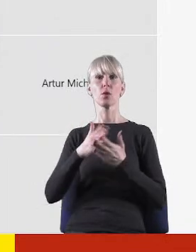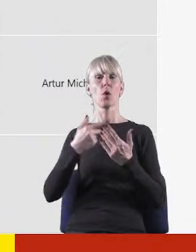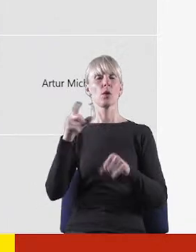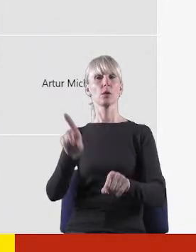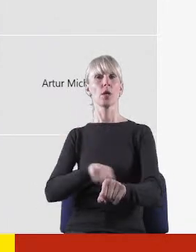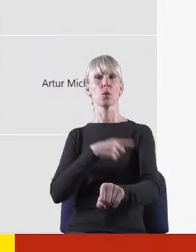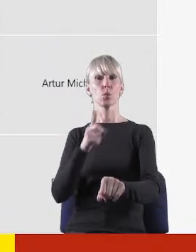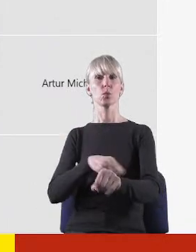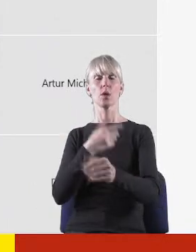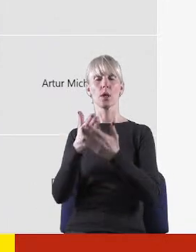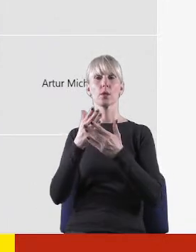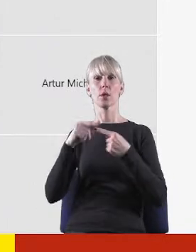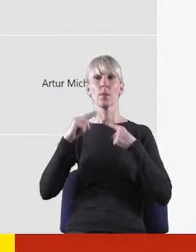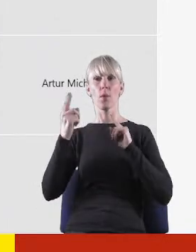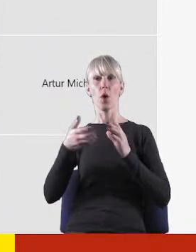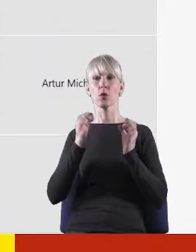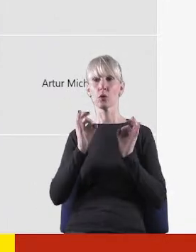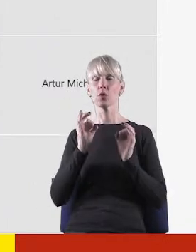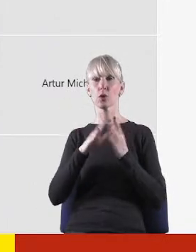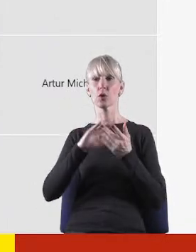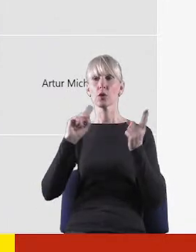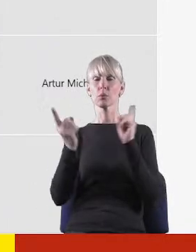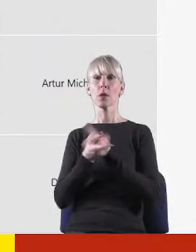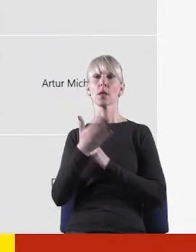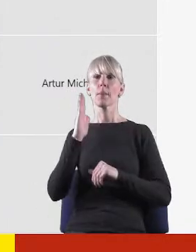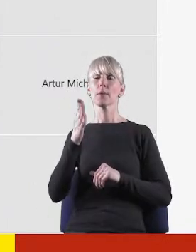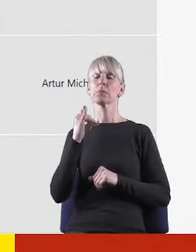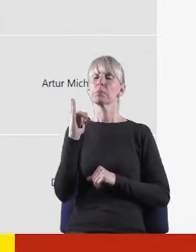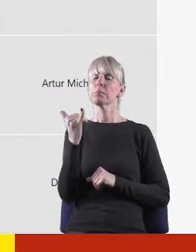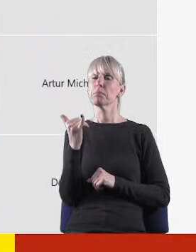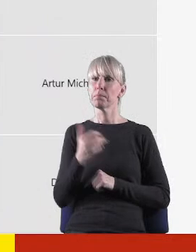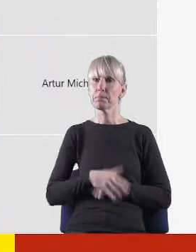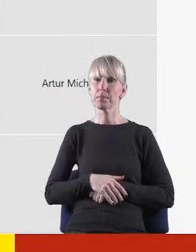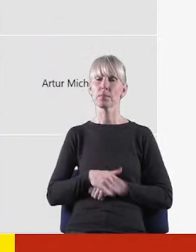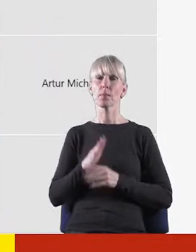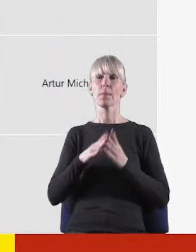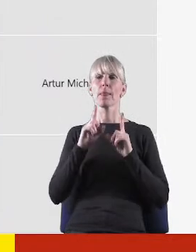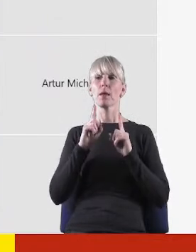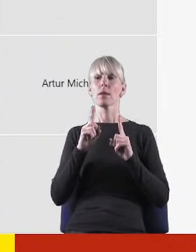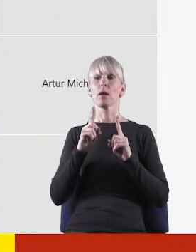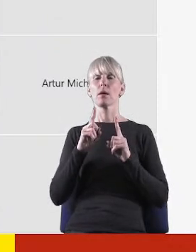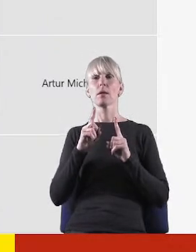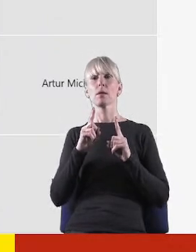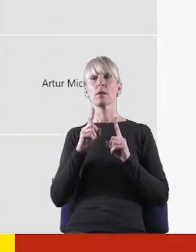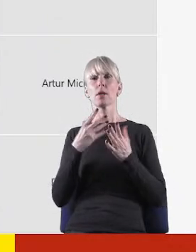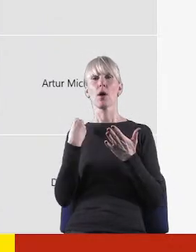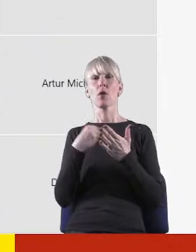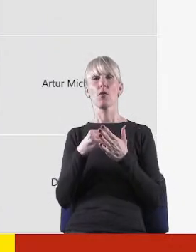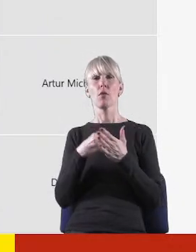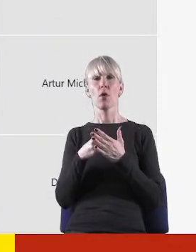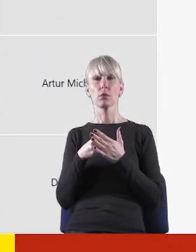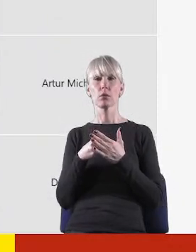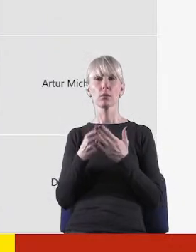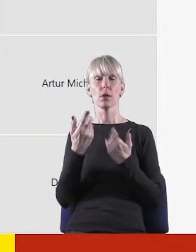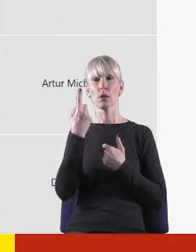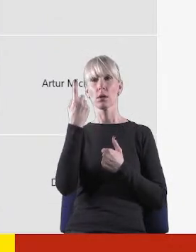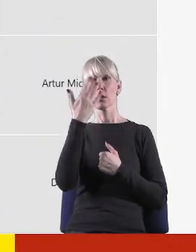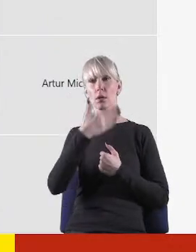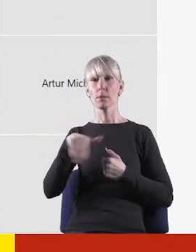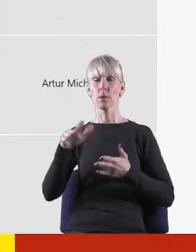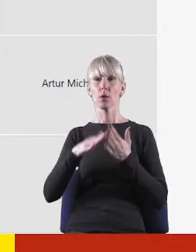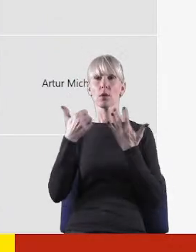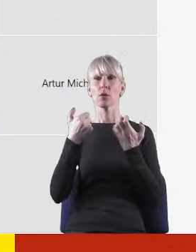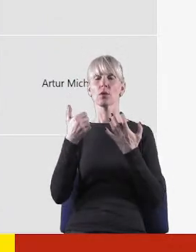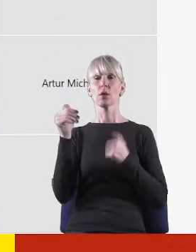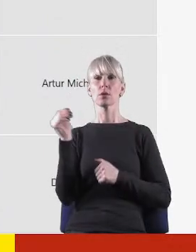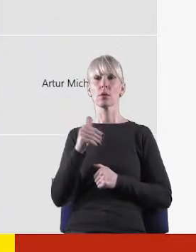zadłużenie po dzisiejszych zmianach. Druga sprawa, tam gdzieś pojawiła się kwota, jeżeli dobrze pamiętam, 1 600 000